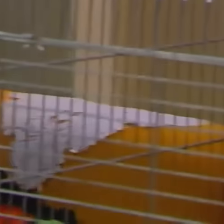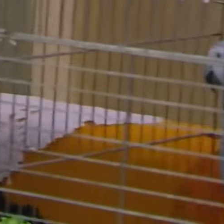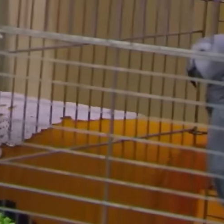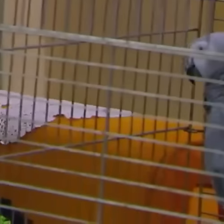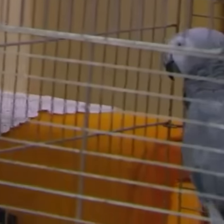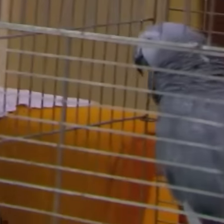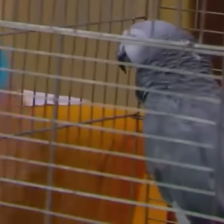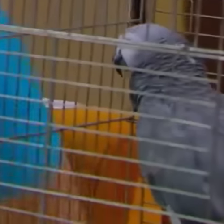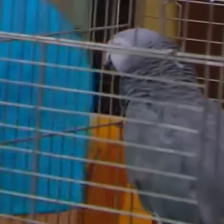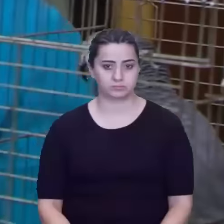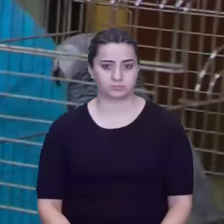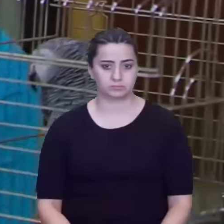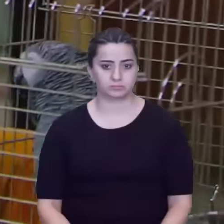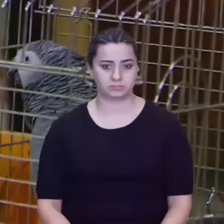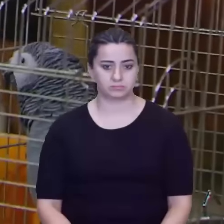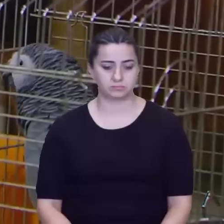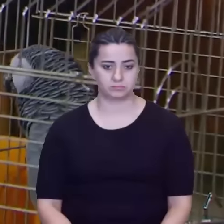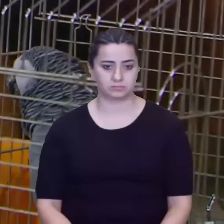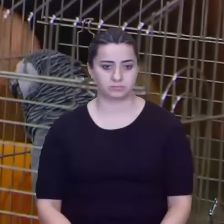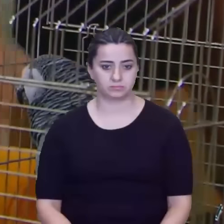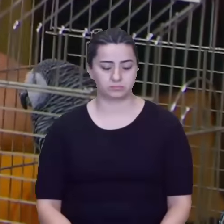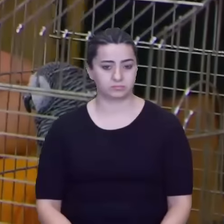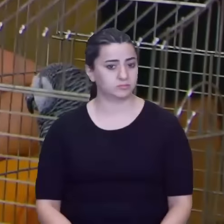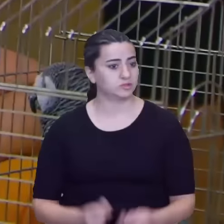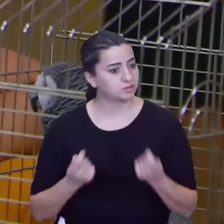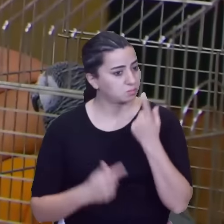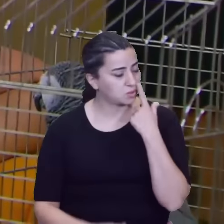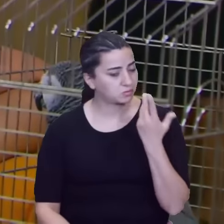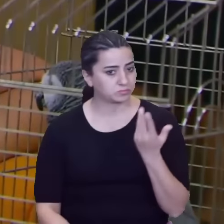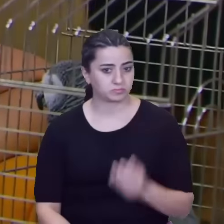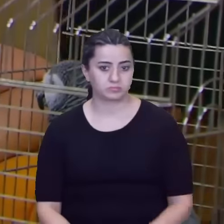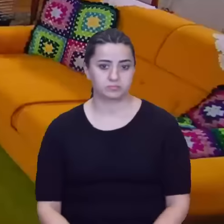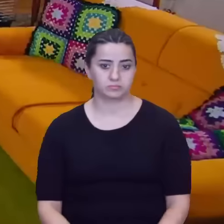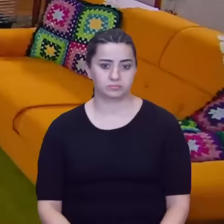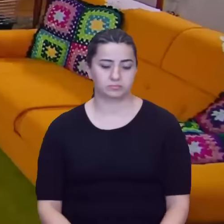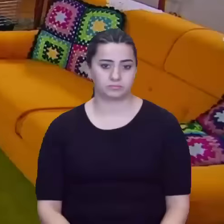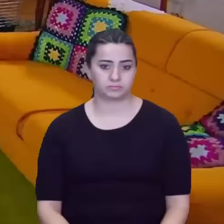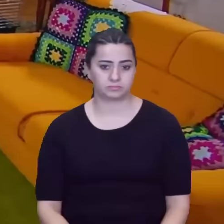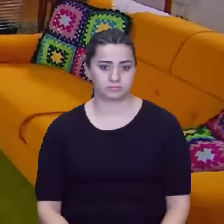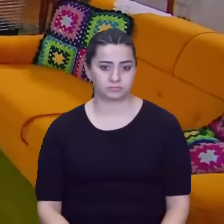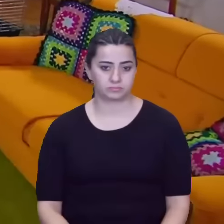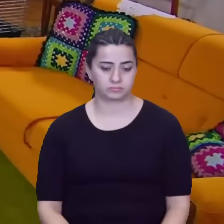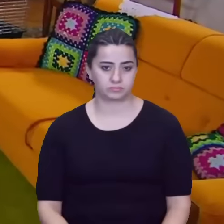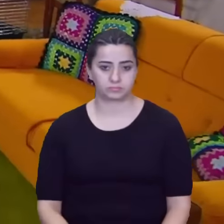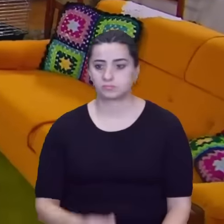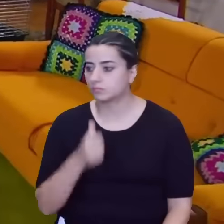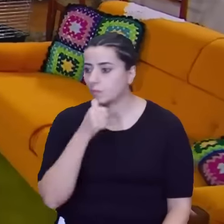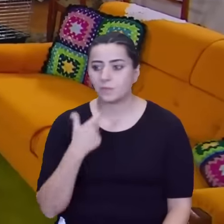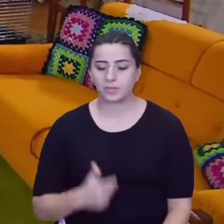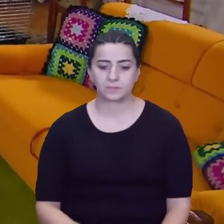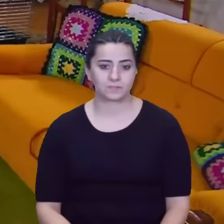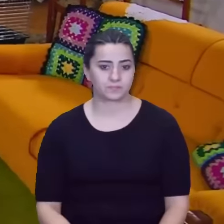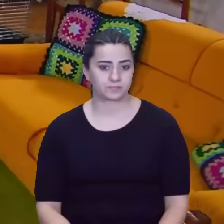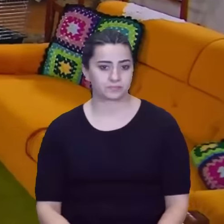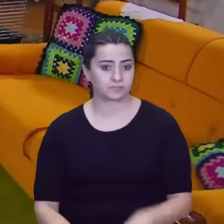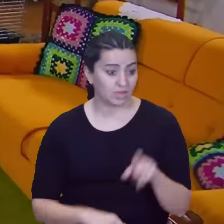koltuklarla aralardaki sehpa. Çağatay Spak'tan tarafa kaydı. Of, işlere bak görüyor musun? Ha? Babam nerede?